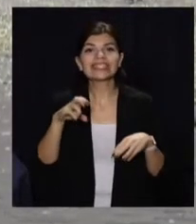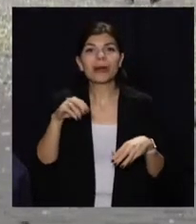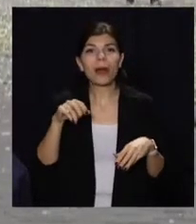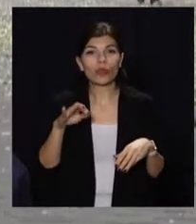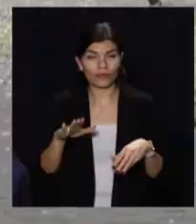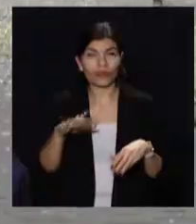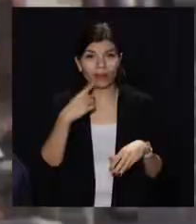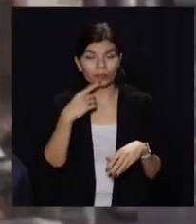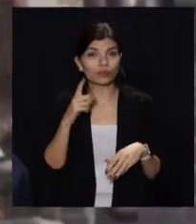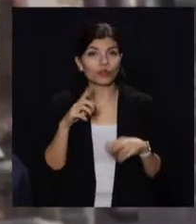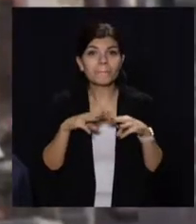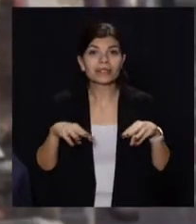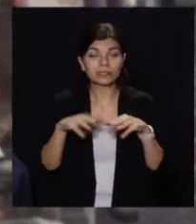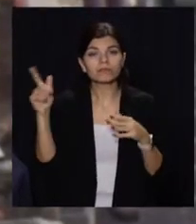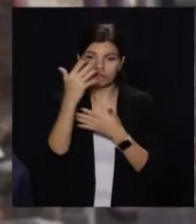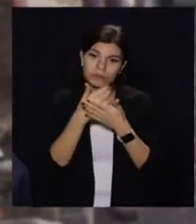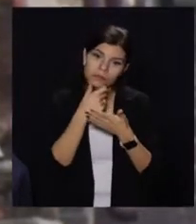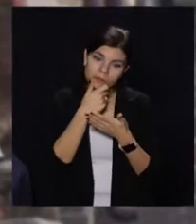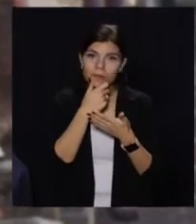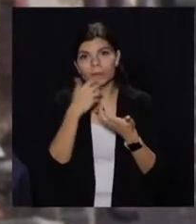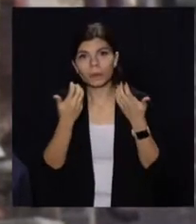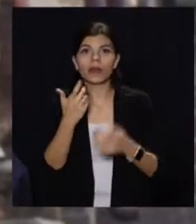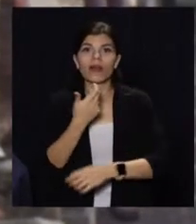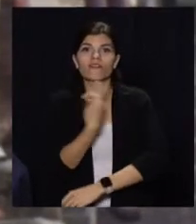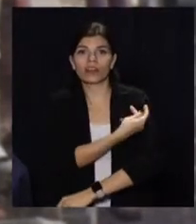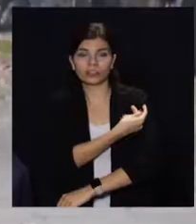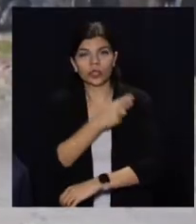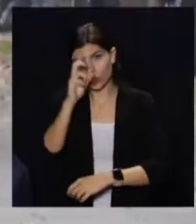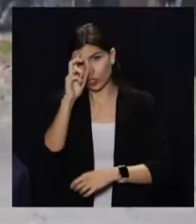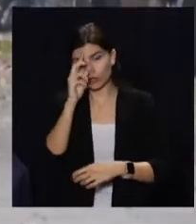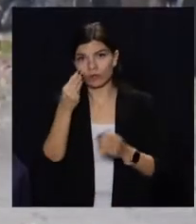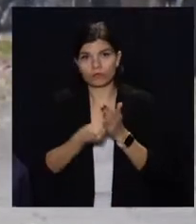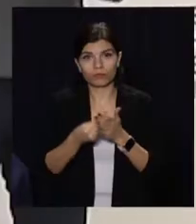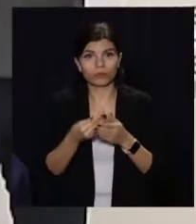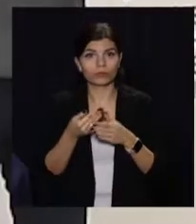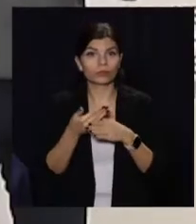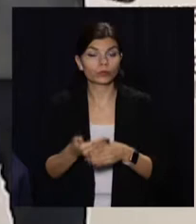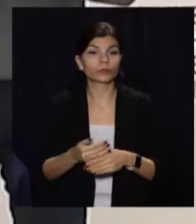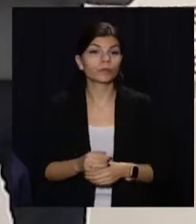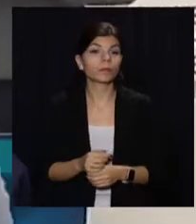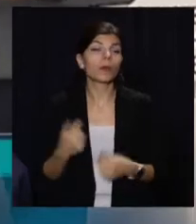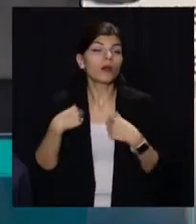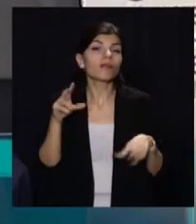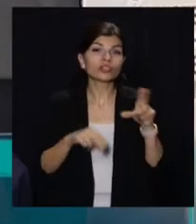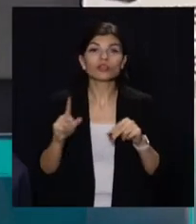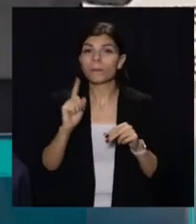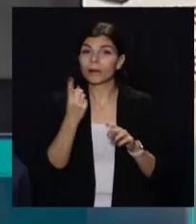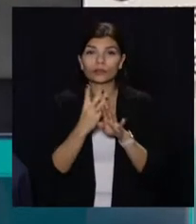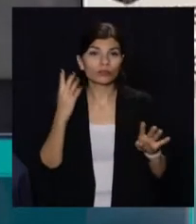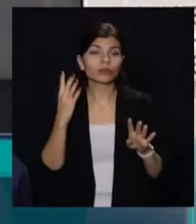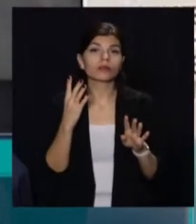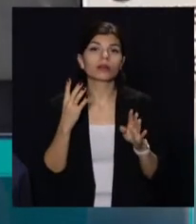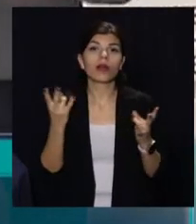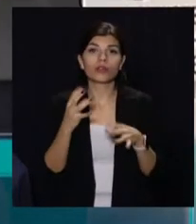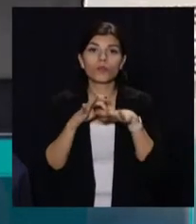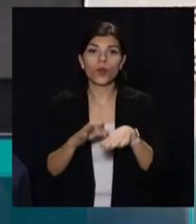Степанов зазначив, у міністерстві розглядають можливість вакцинації українців державним коштом. Ми вважаємо, що в першу чергу треба